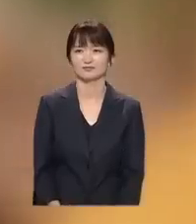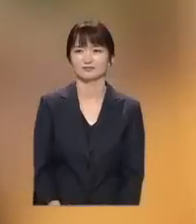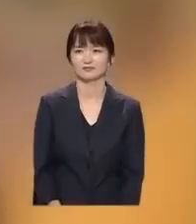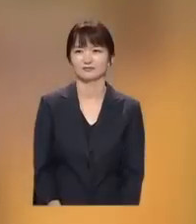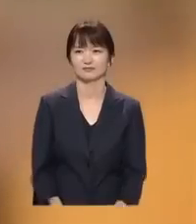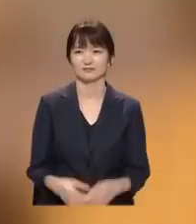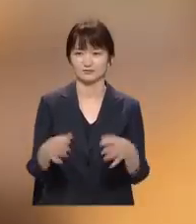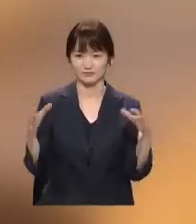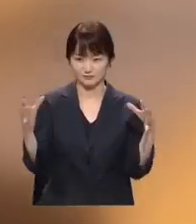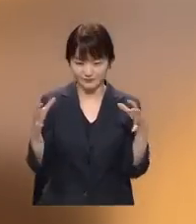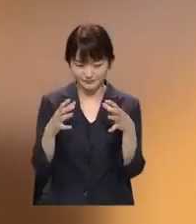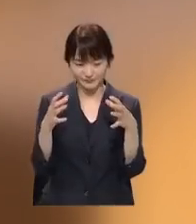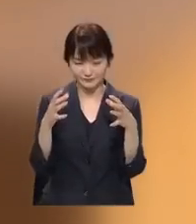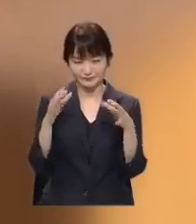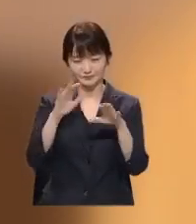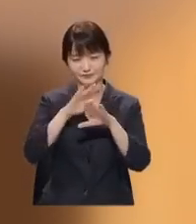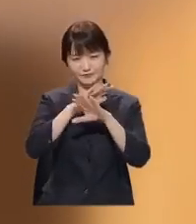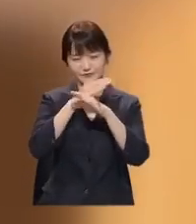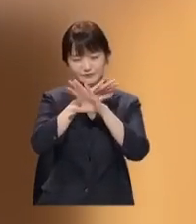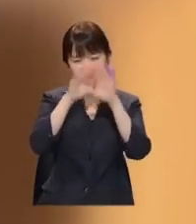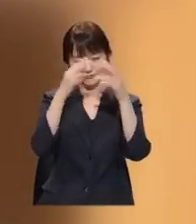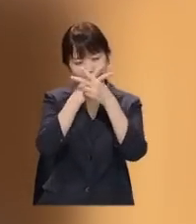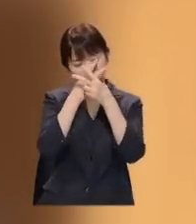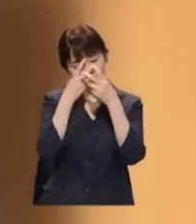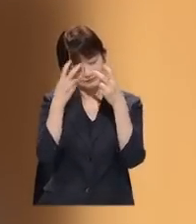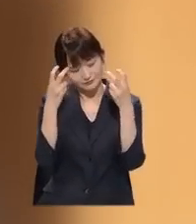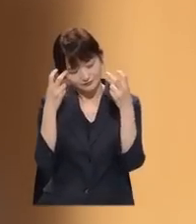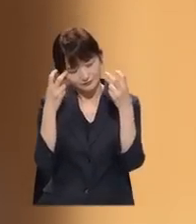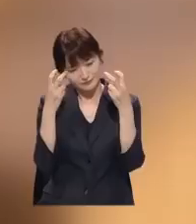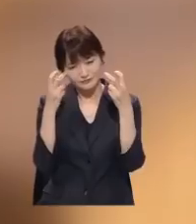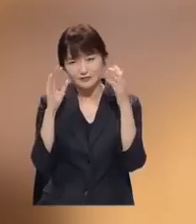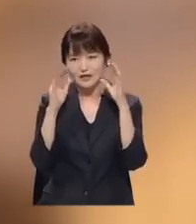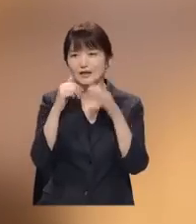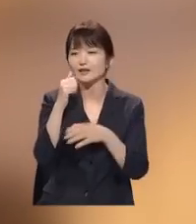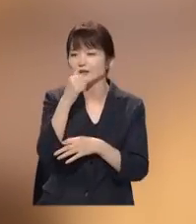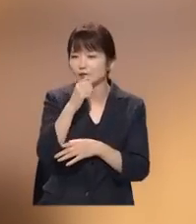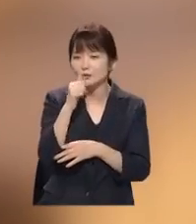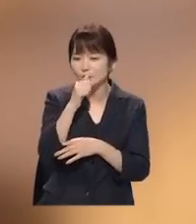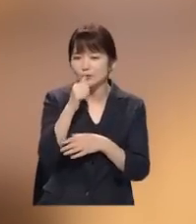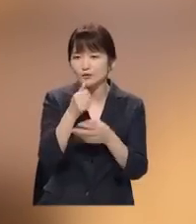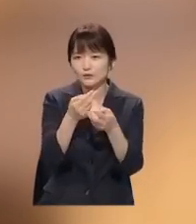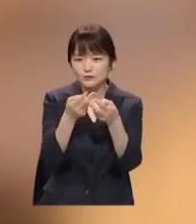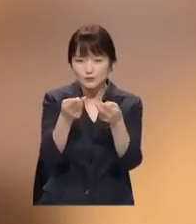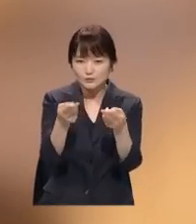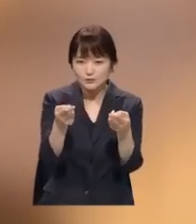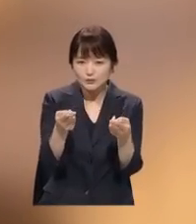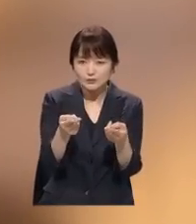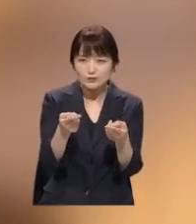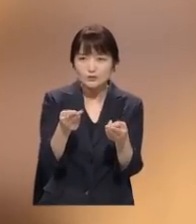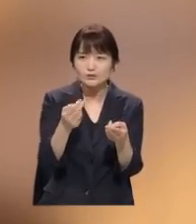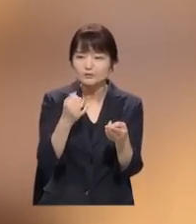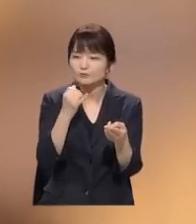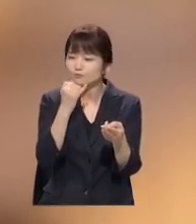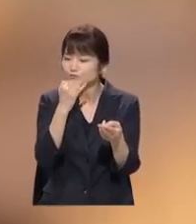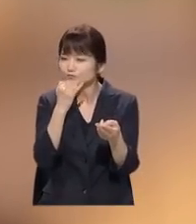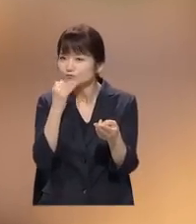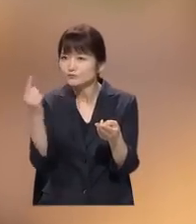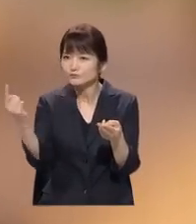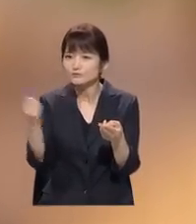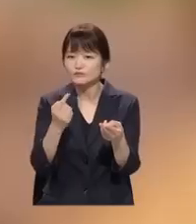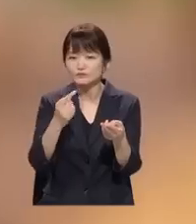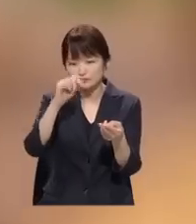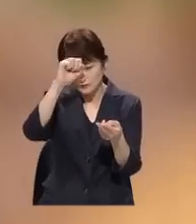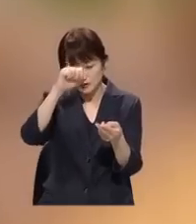옹기종기 모여서 낮잠 청하는 아기 고양이들에게 불청객 한 마리가 찾아왔습니다. 염소 한 마리가 자기도 눕고 싶은지 앞발로 툭툭